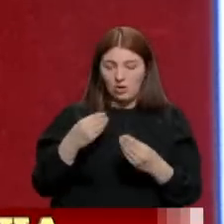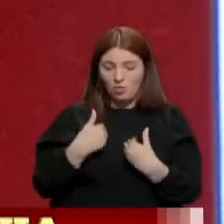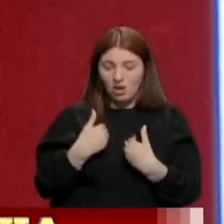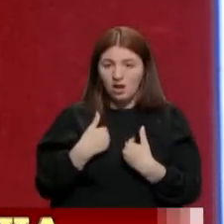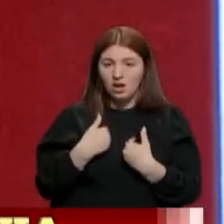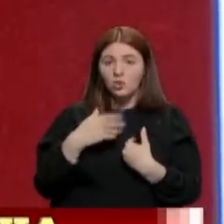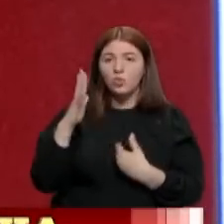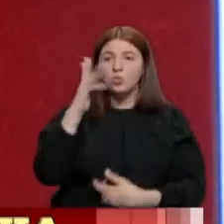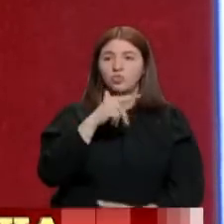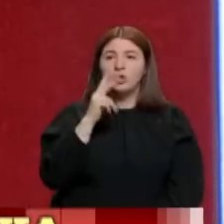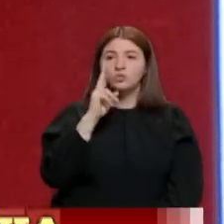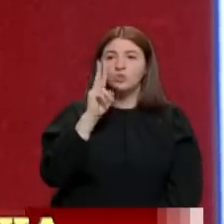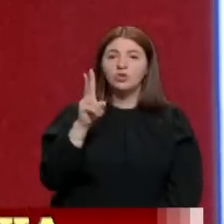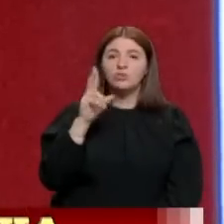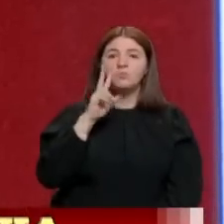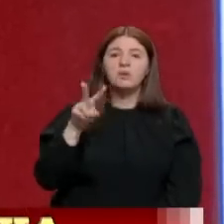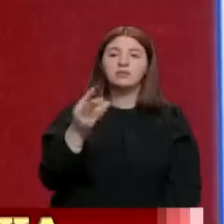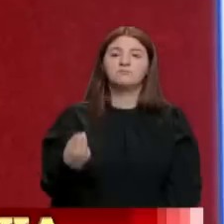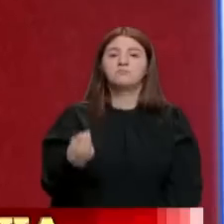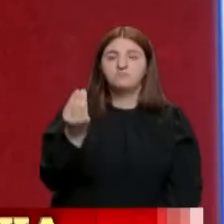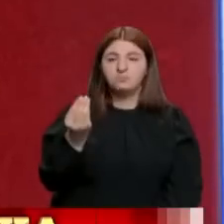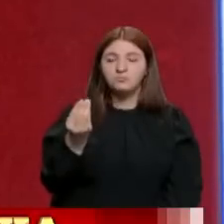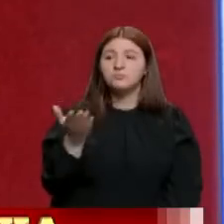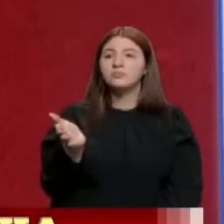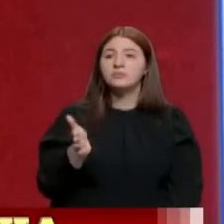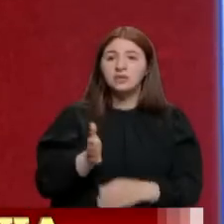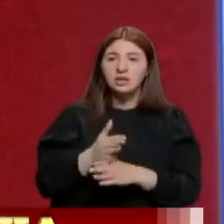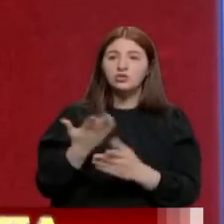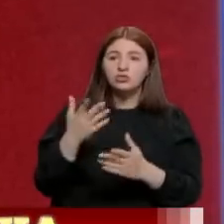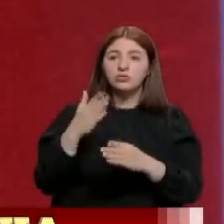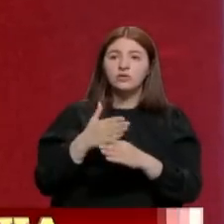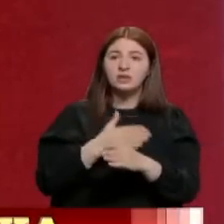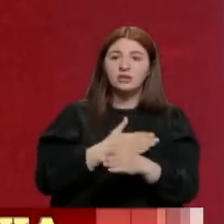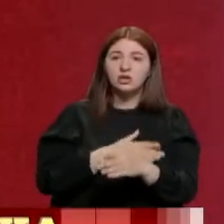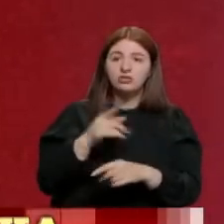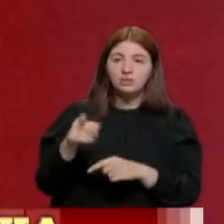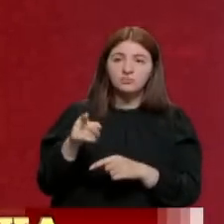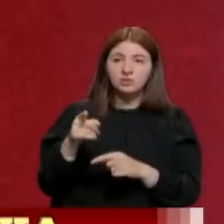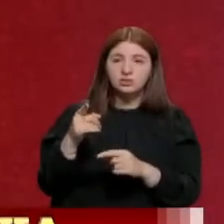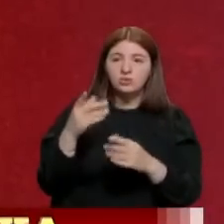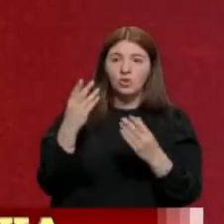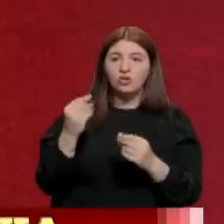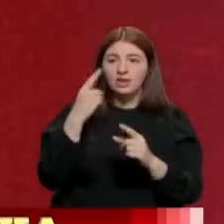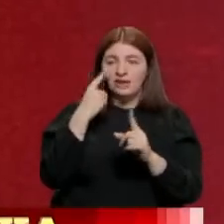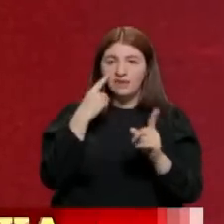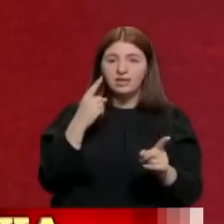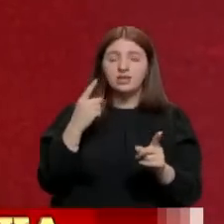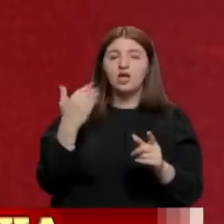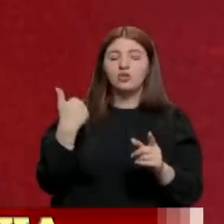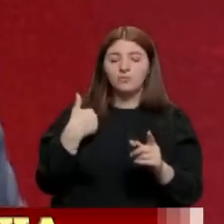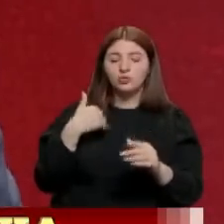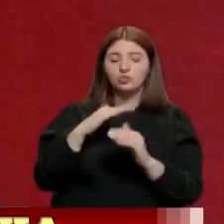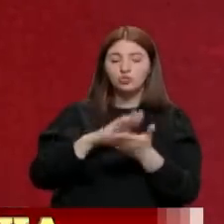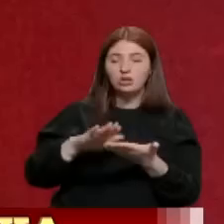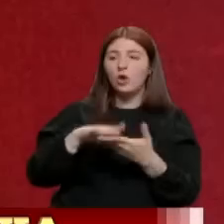olarak utanç duyduğum manzaralara karşı karşıya kaldık. Niye? Çünkü yurttaşlarımız vatandaşı olduğu devletin, kamu düzeninin